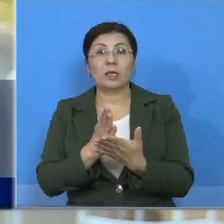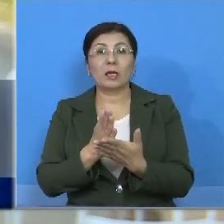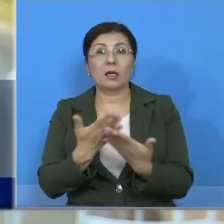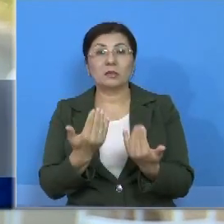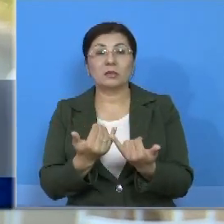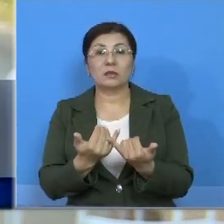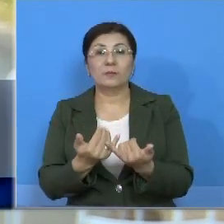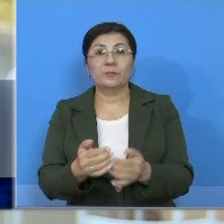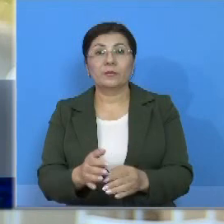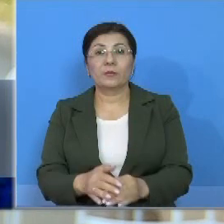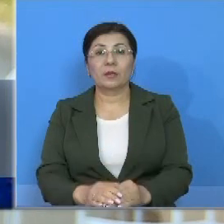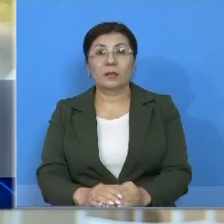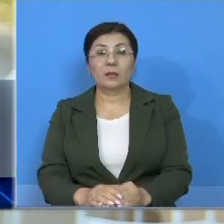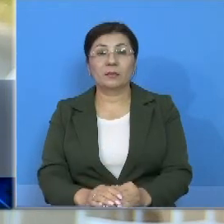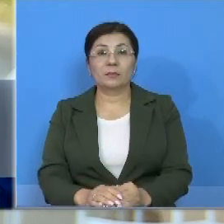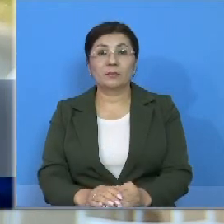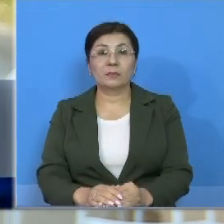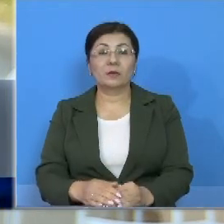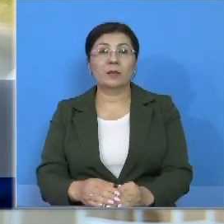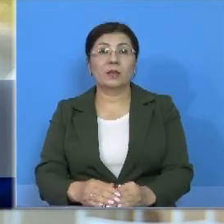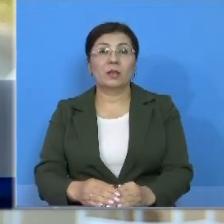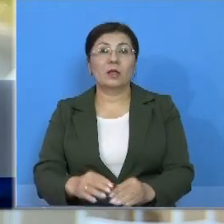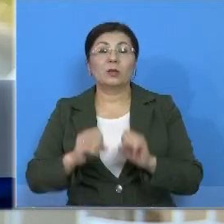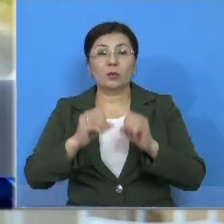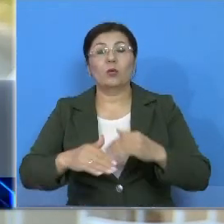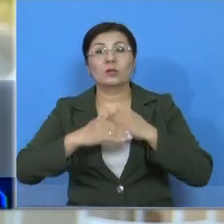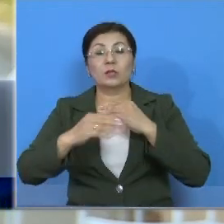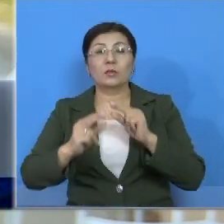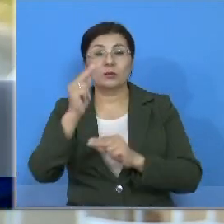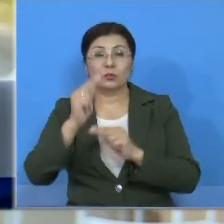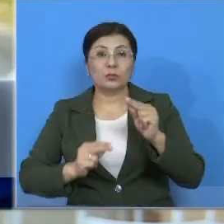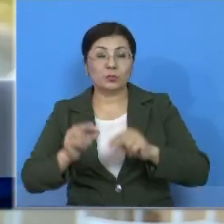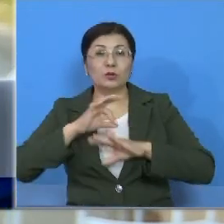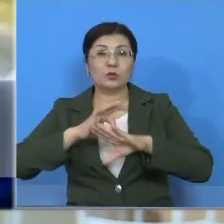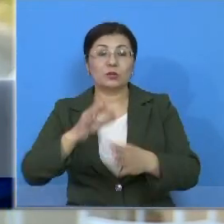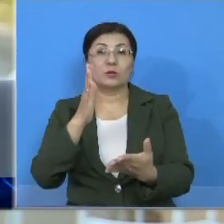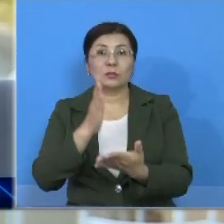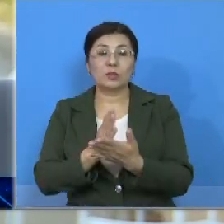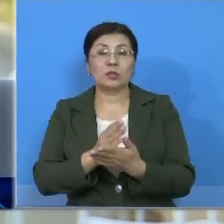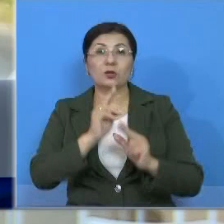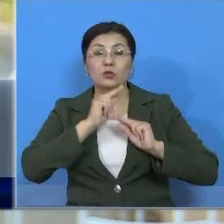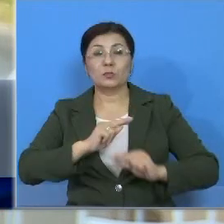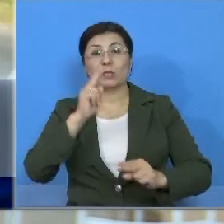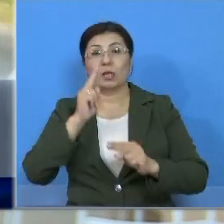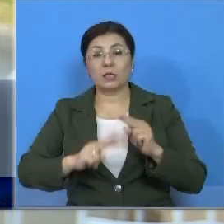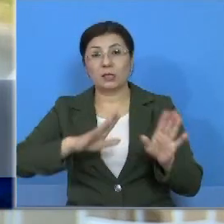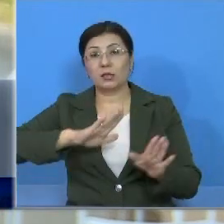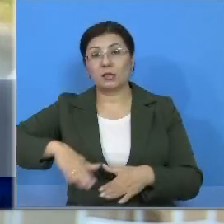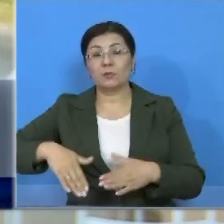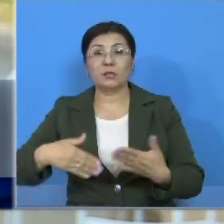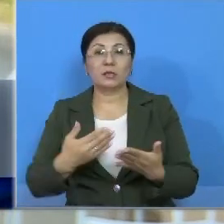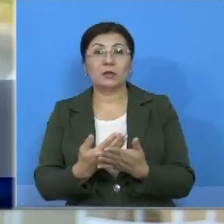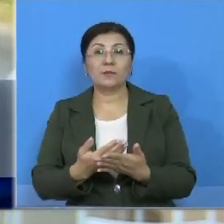мына жаңағы сол контейнер алаңдарына жөндеу жұмыстарын жүргізіп жатыр. Сол жөндеу жұмыстары аяқталғаннан кейін сол жаңа